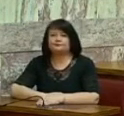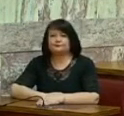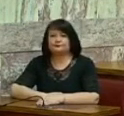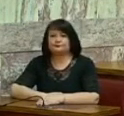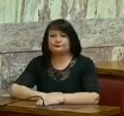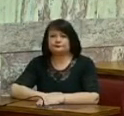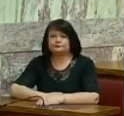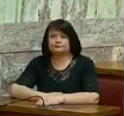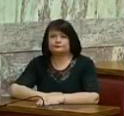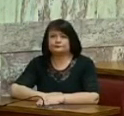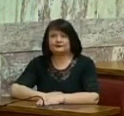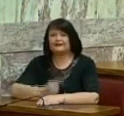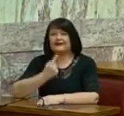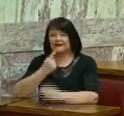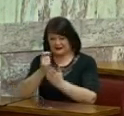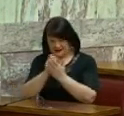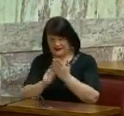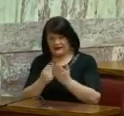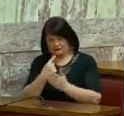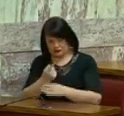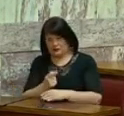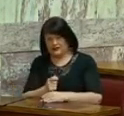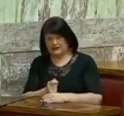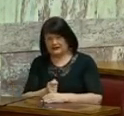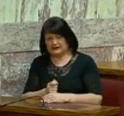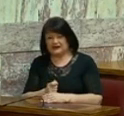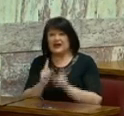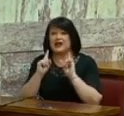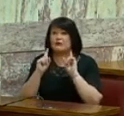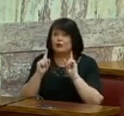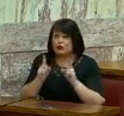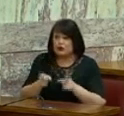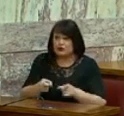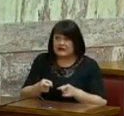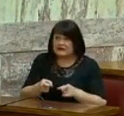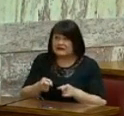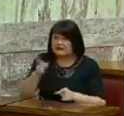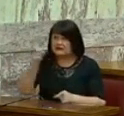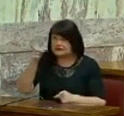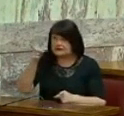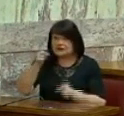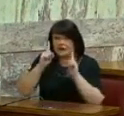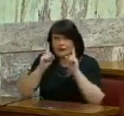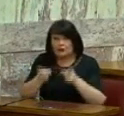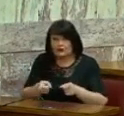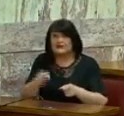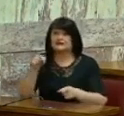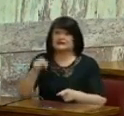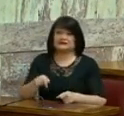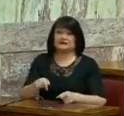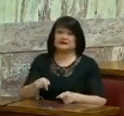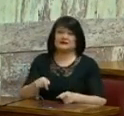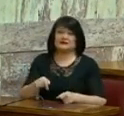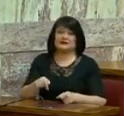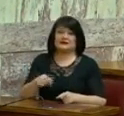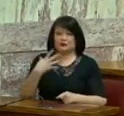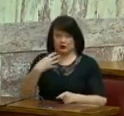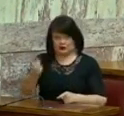Έτσι γράφει μέσα. Έτσι αποφασίσατε με την απόφαση που πήρε η πλειοψηφία σήμερα. Αντιληφθήκατε